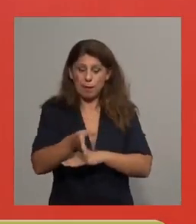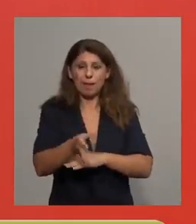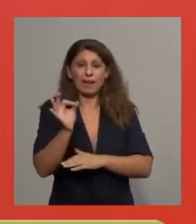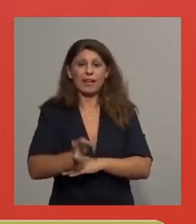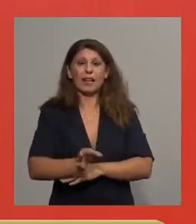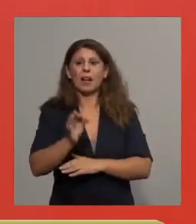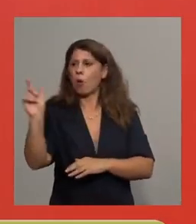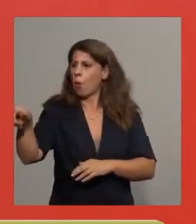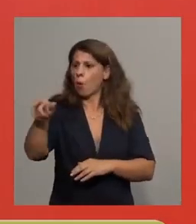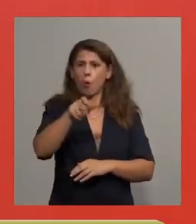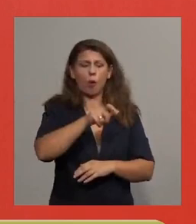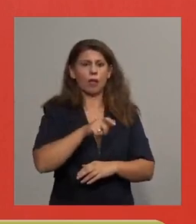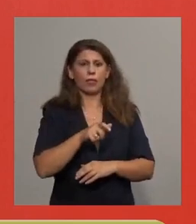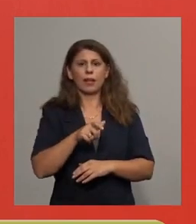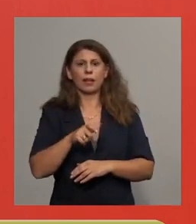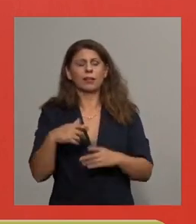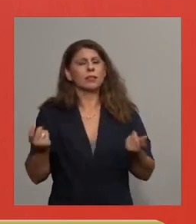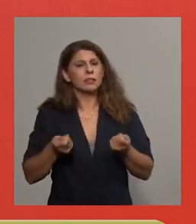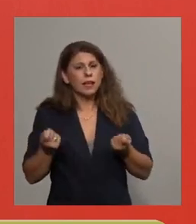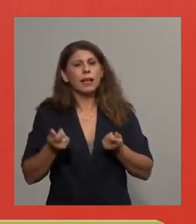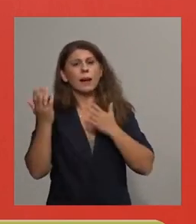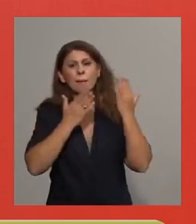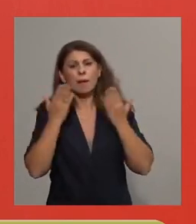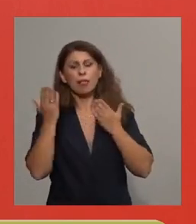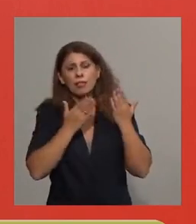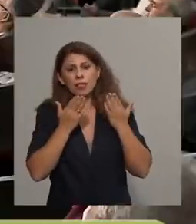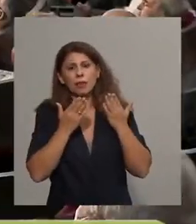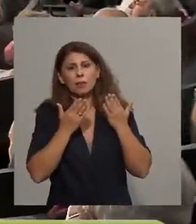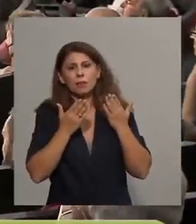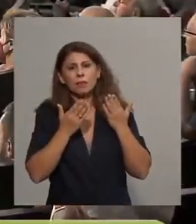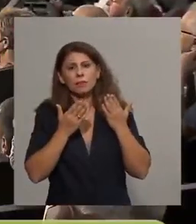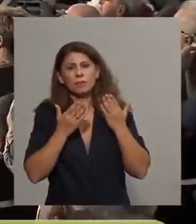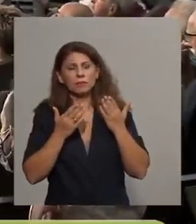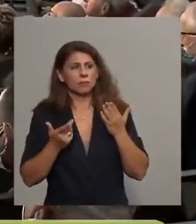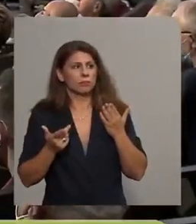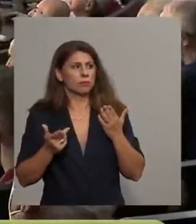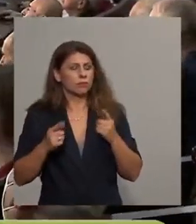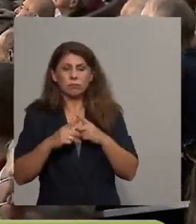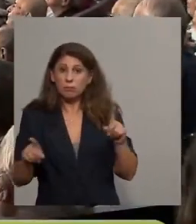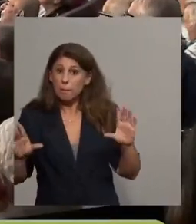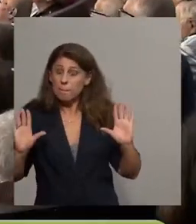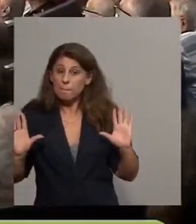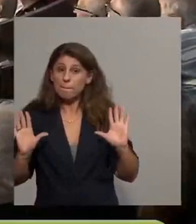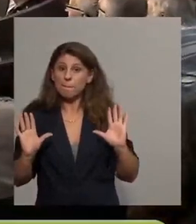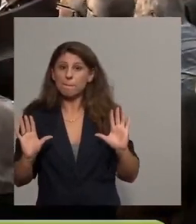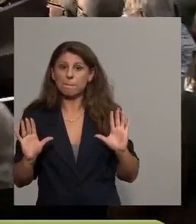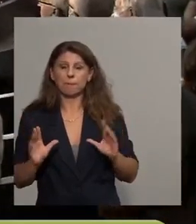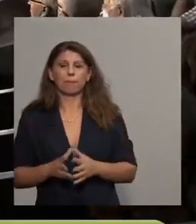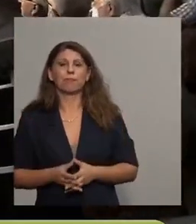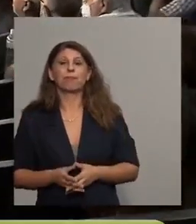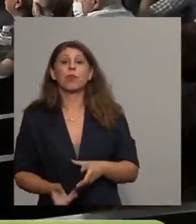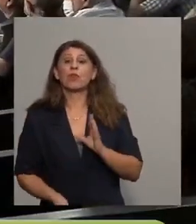κάθε καρυδιά σκαρίδι και να κάνει μαθήματα ανορθολογισμού? Όσο για τους